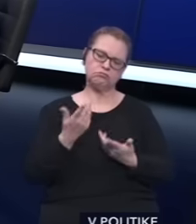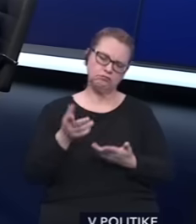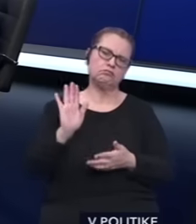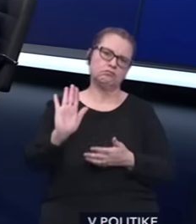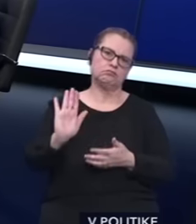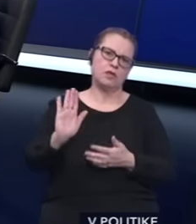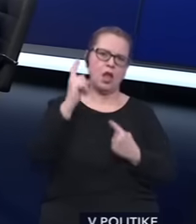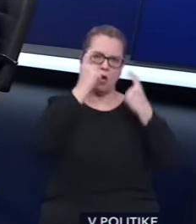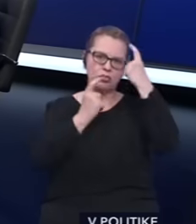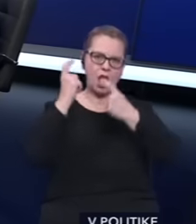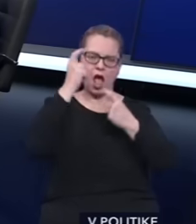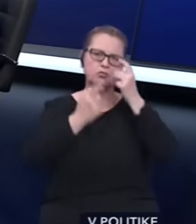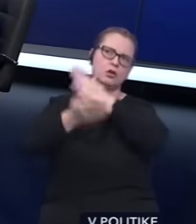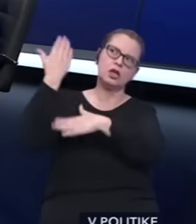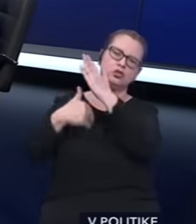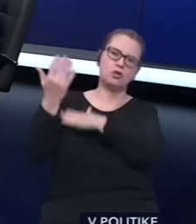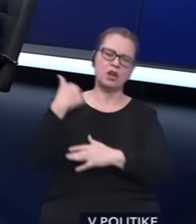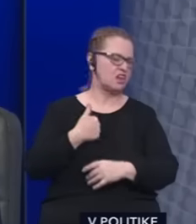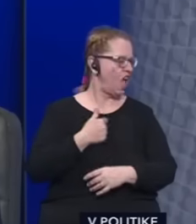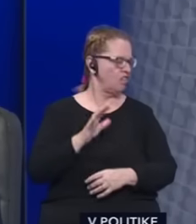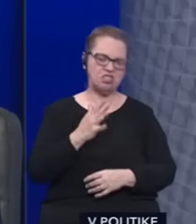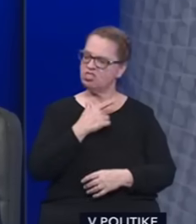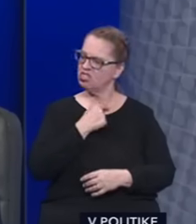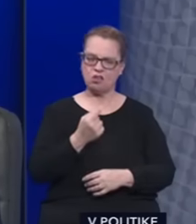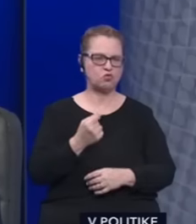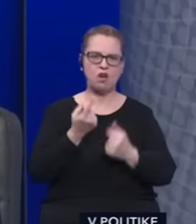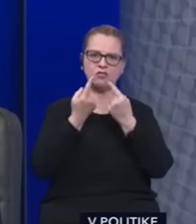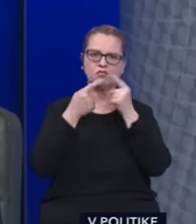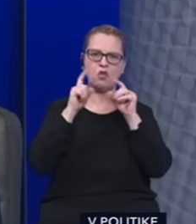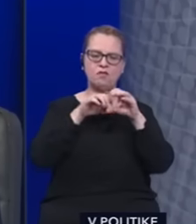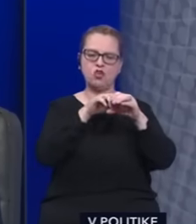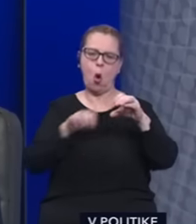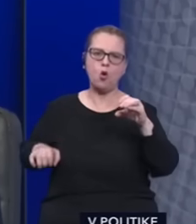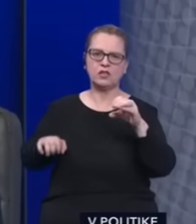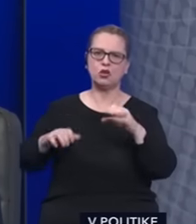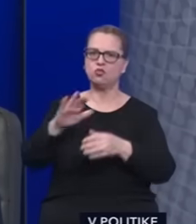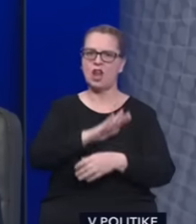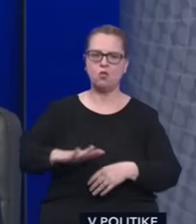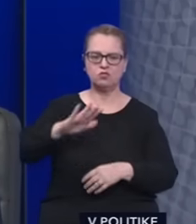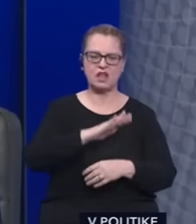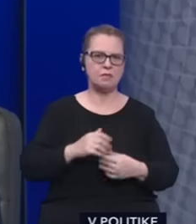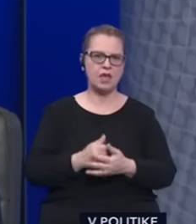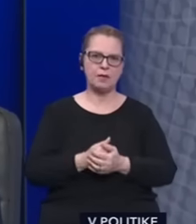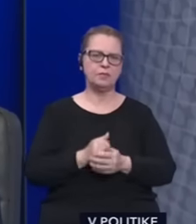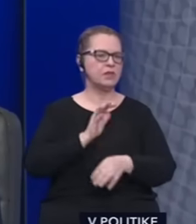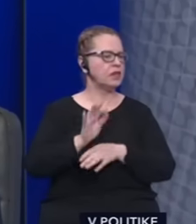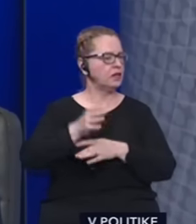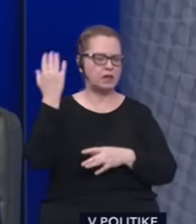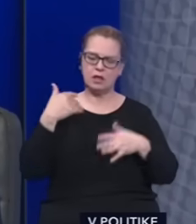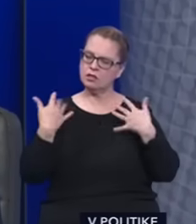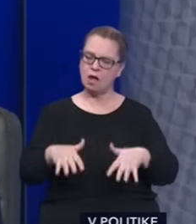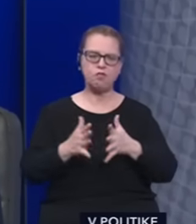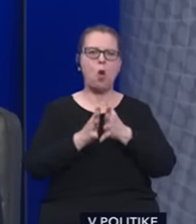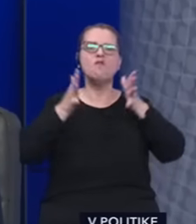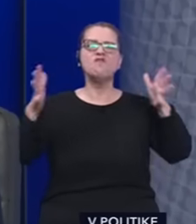na dejiny. Ja nesúhlasím s tým, že Slovensko je odtrhnuté územie. Nikdy žiadne veľké Maďarsko nebolo, bolo to